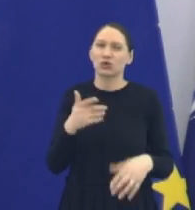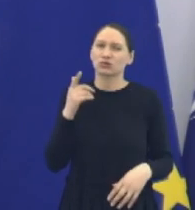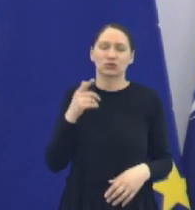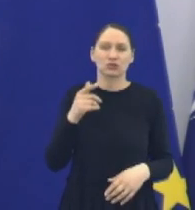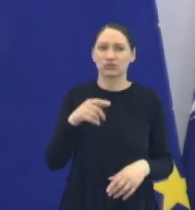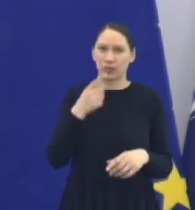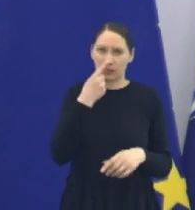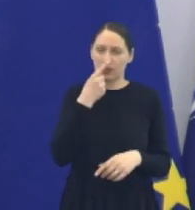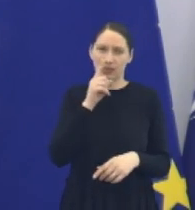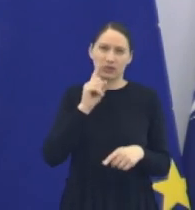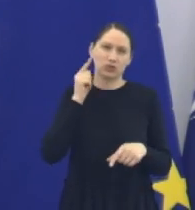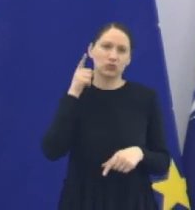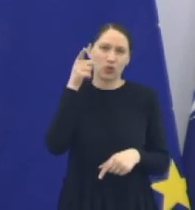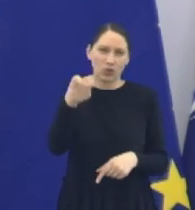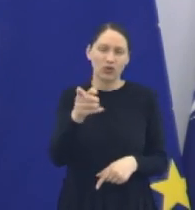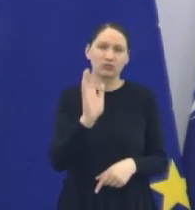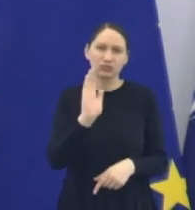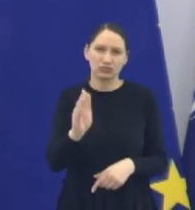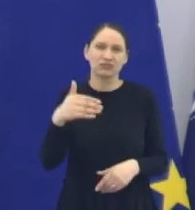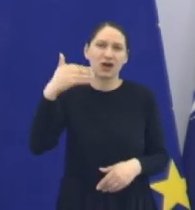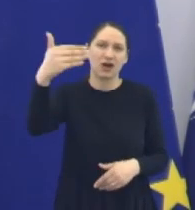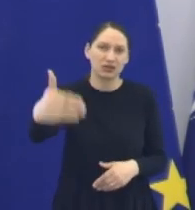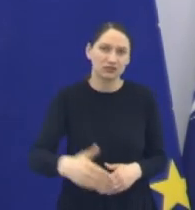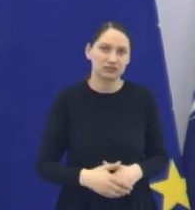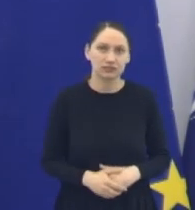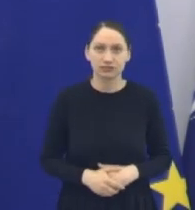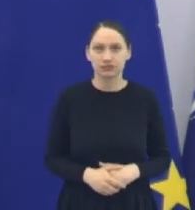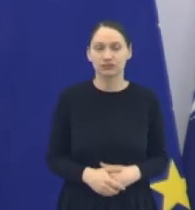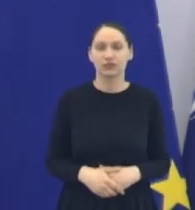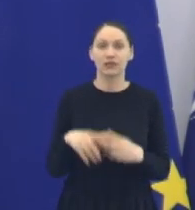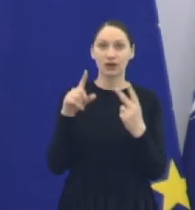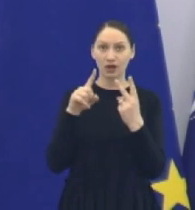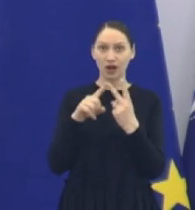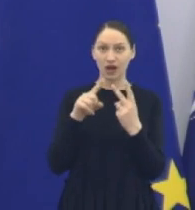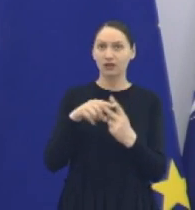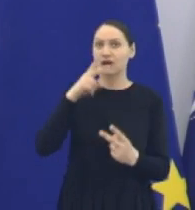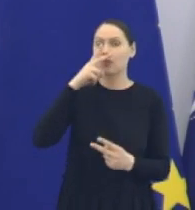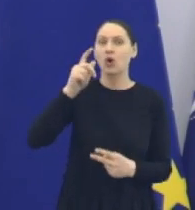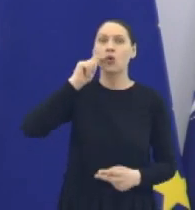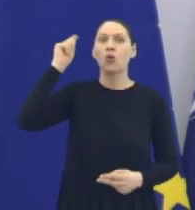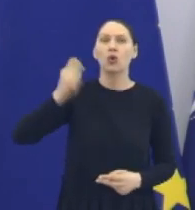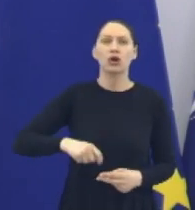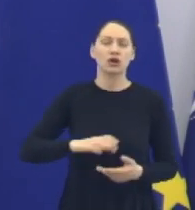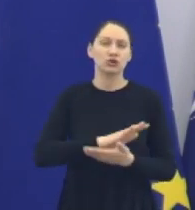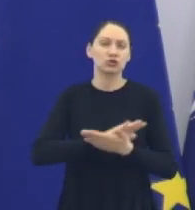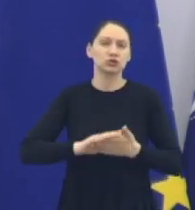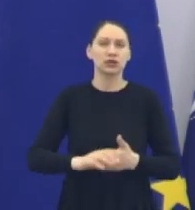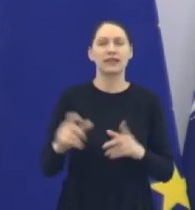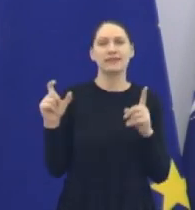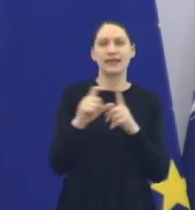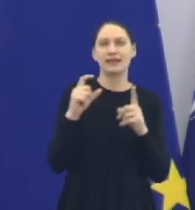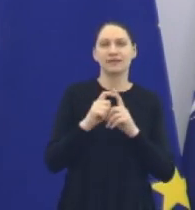labai negreitai. Kitoje vietoje mums pademonstravo ukrainiečių didvyriškumo pavyzdį, kuomet